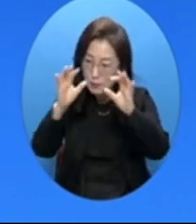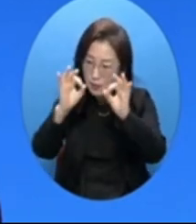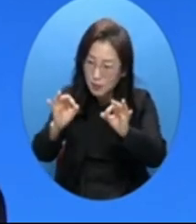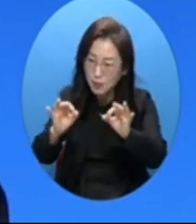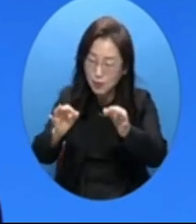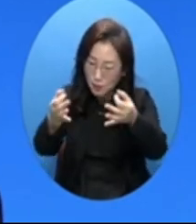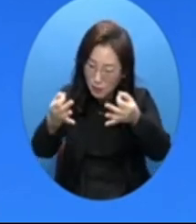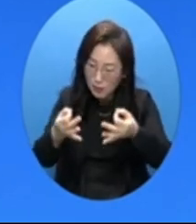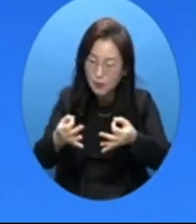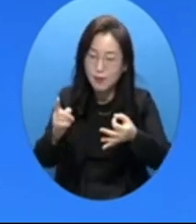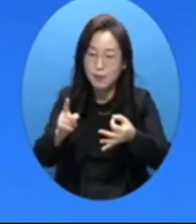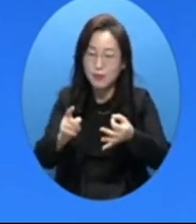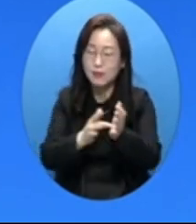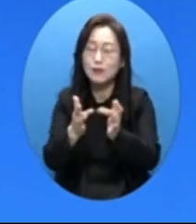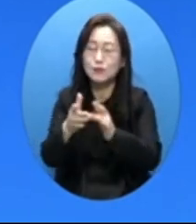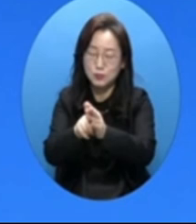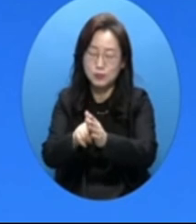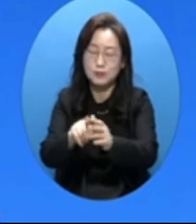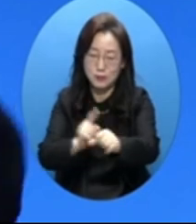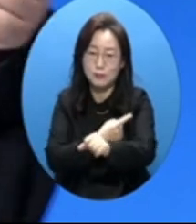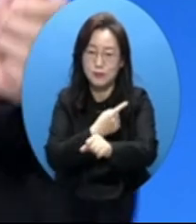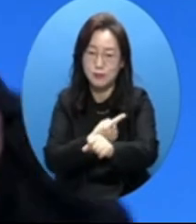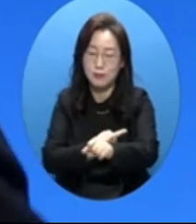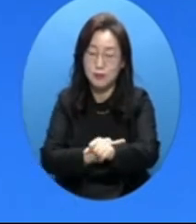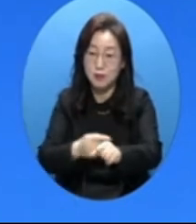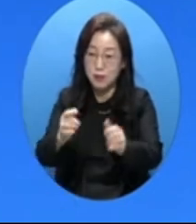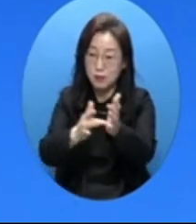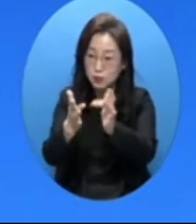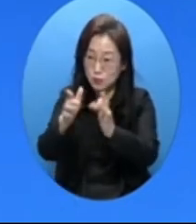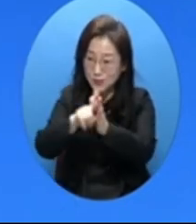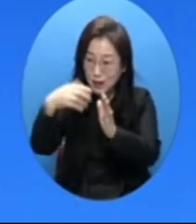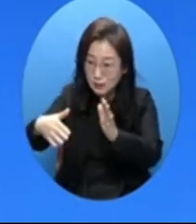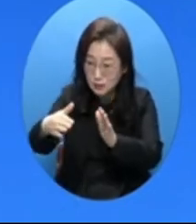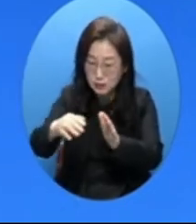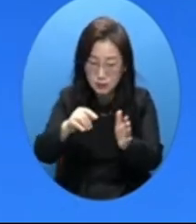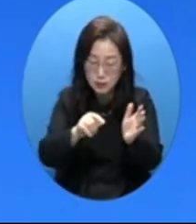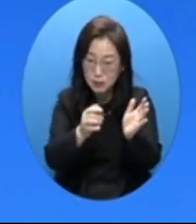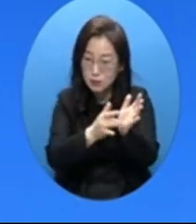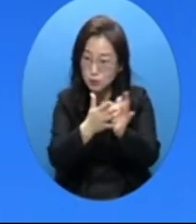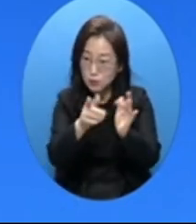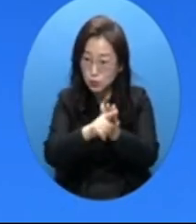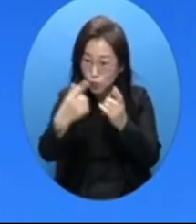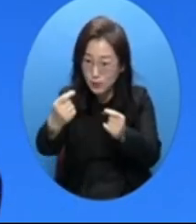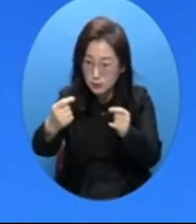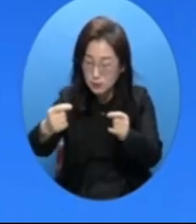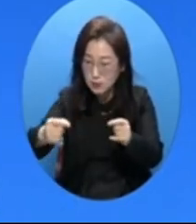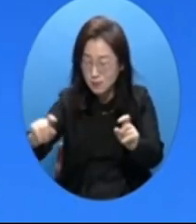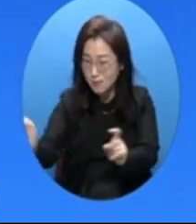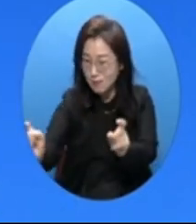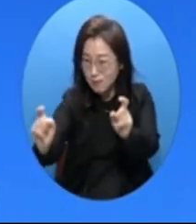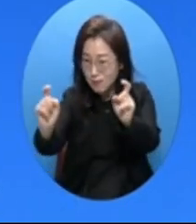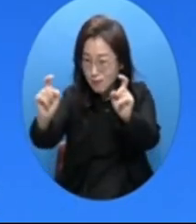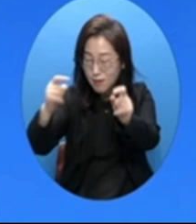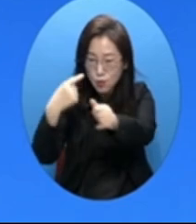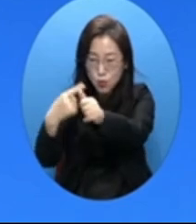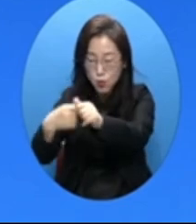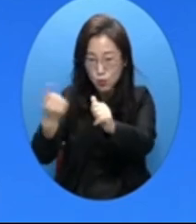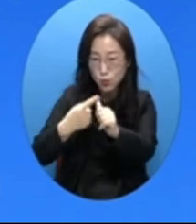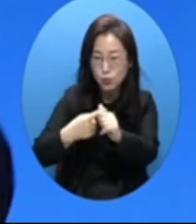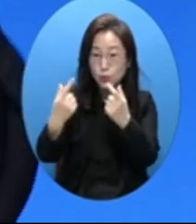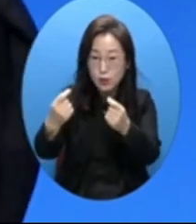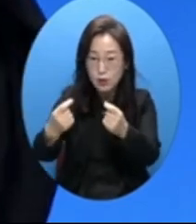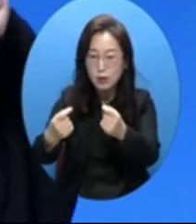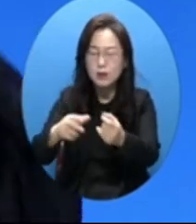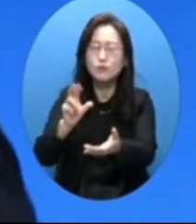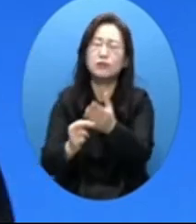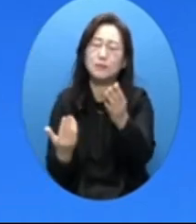있습니다 예수 믿는 사람이 똑같이 화내고 똑같이 싸우고 똑같이 욕하니까이 세상에 이렇게 문제 많고 어려움이 많은 것입니다 그래서